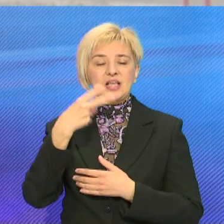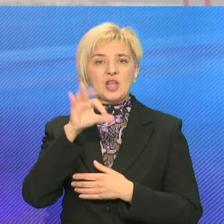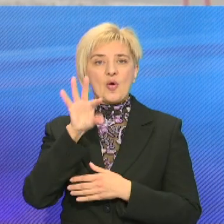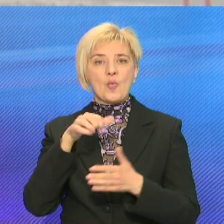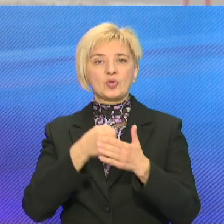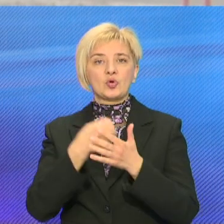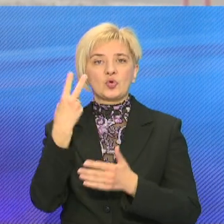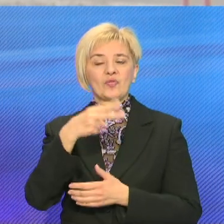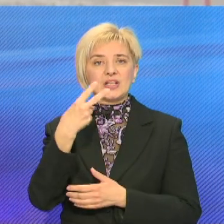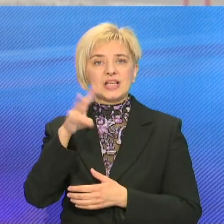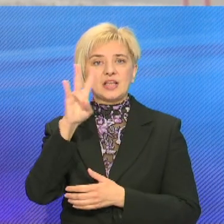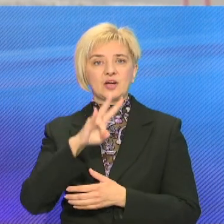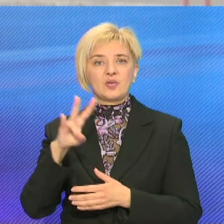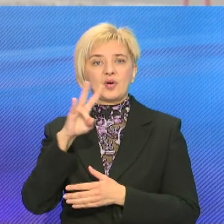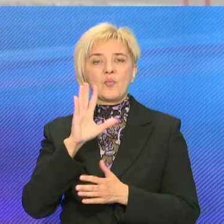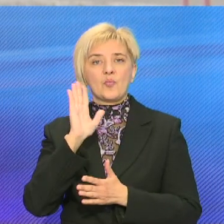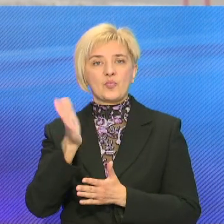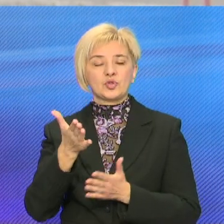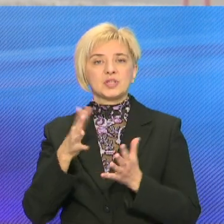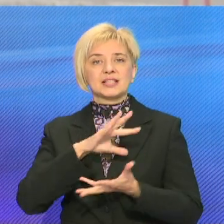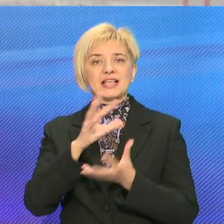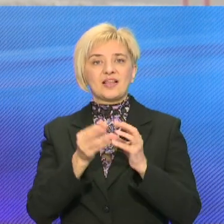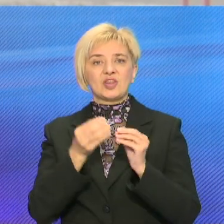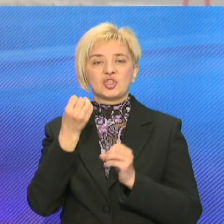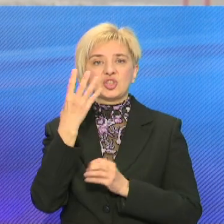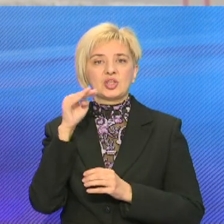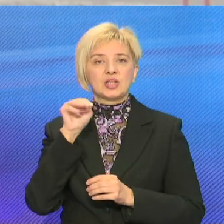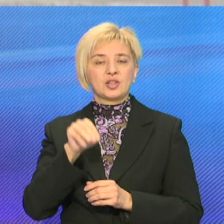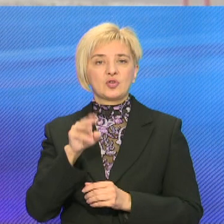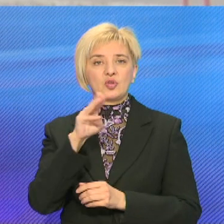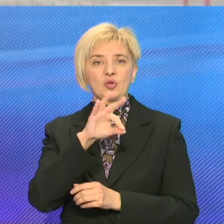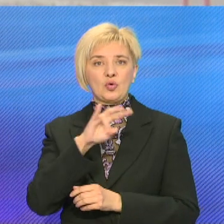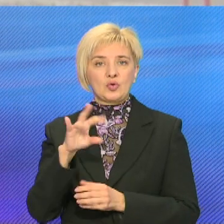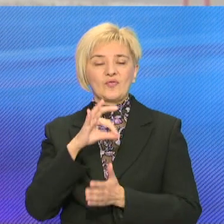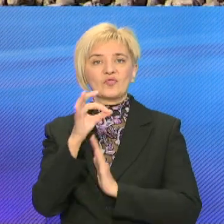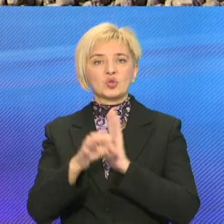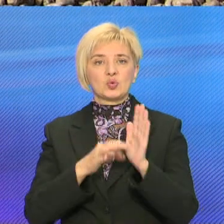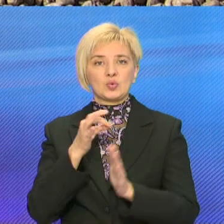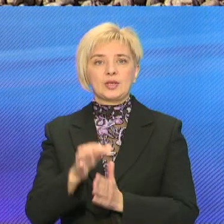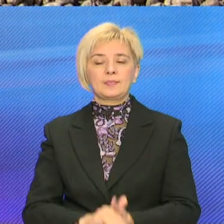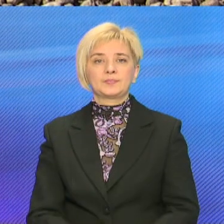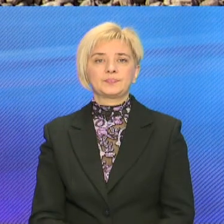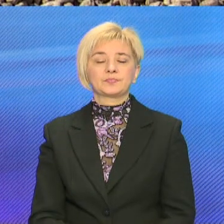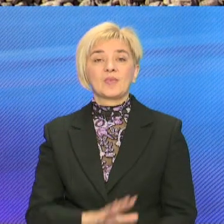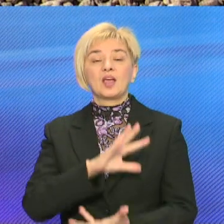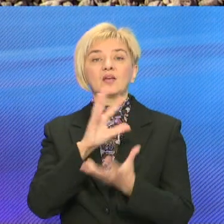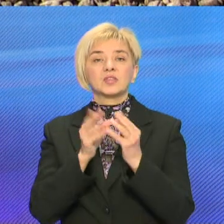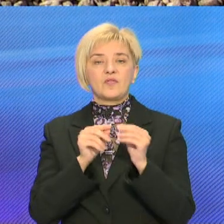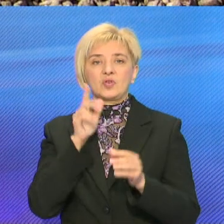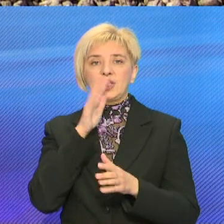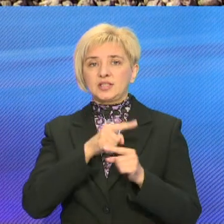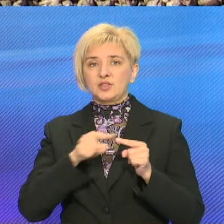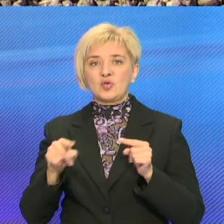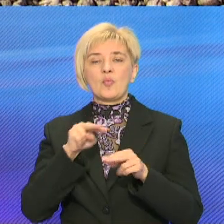по 20 ноября будет составлять 14000 тонн в сутки. Усяго за сезон у скидзелі